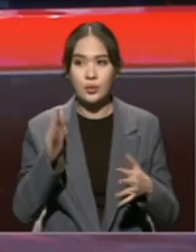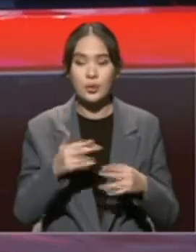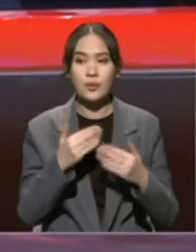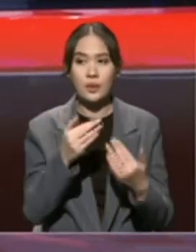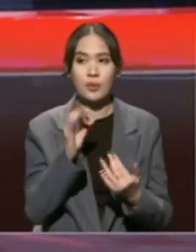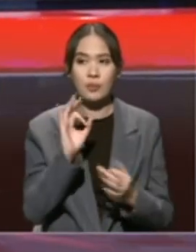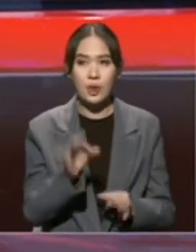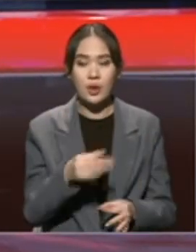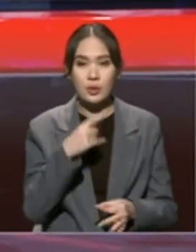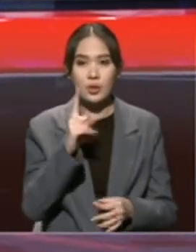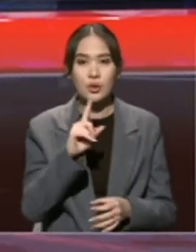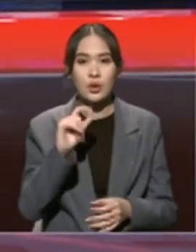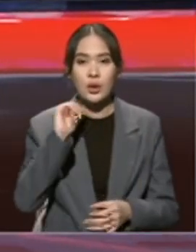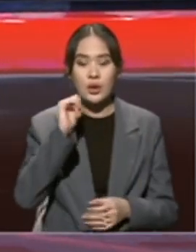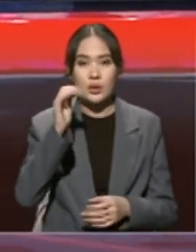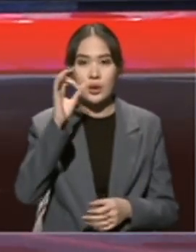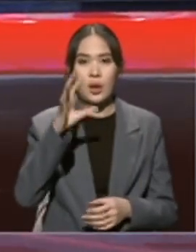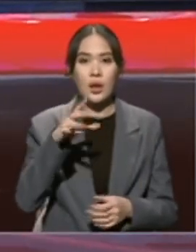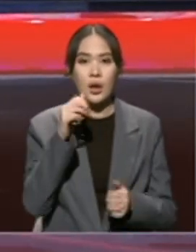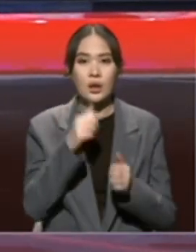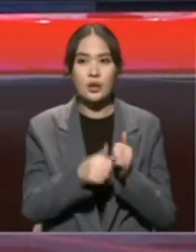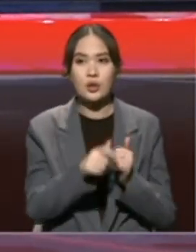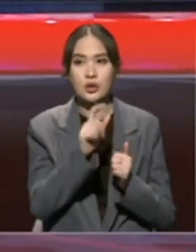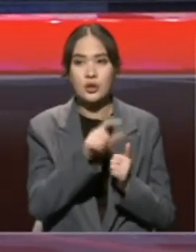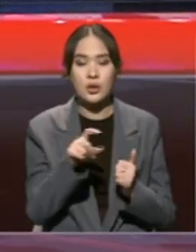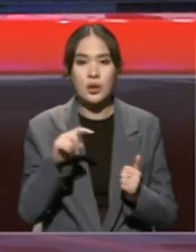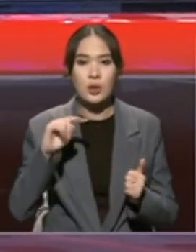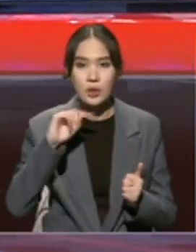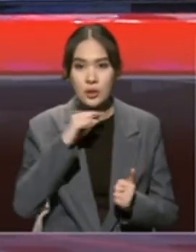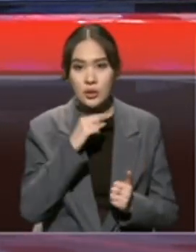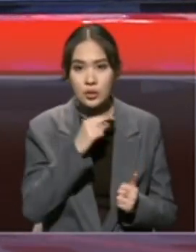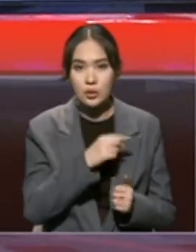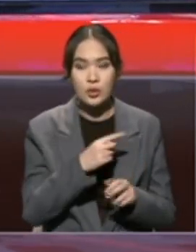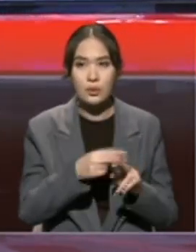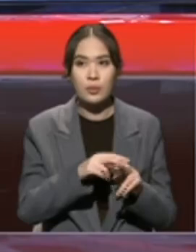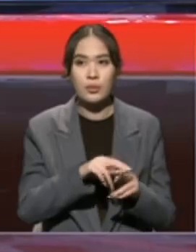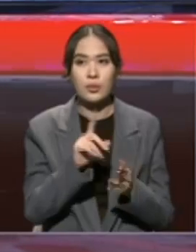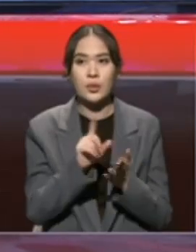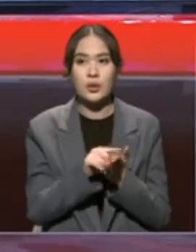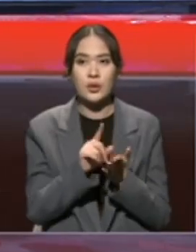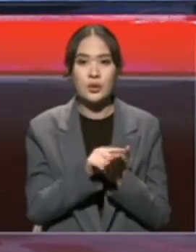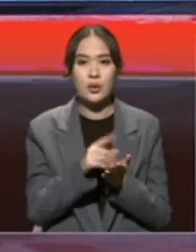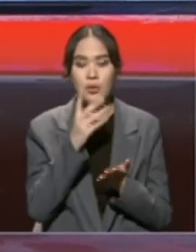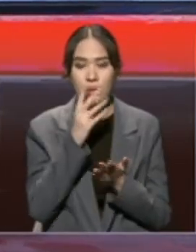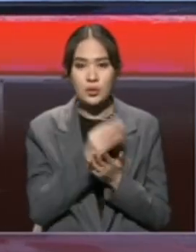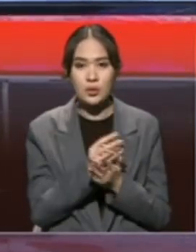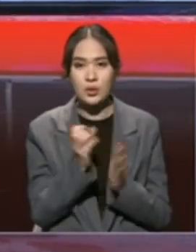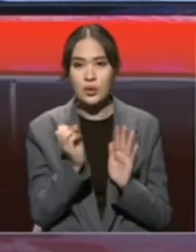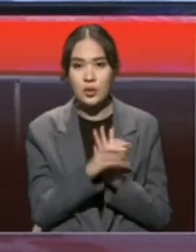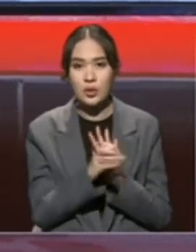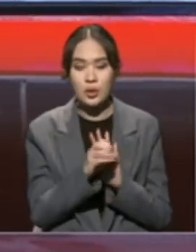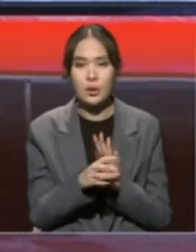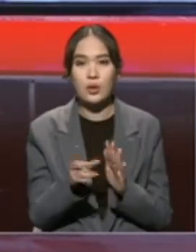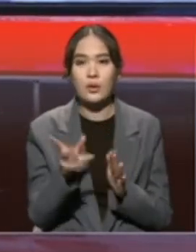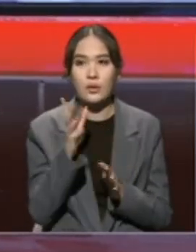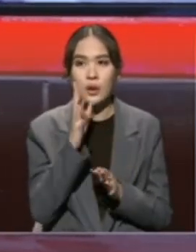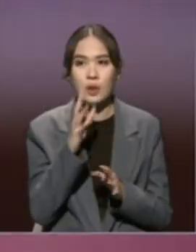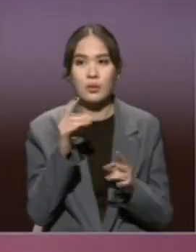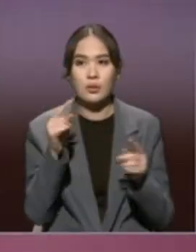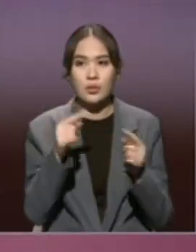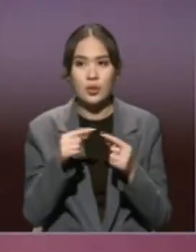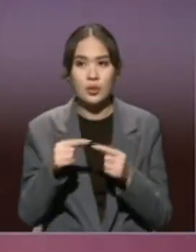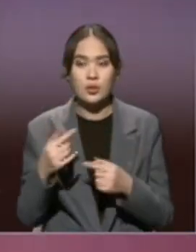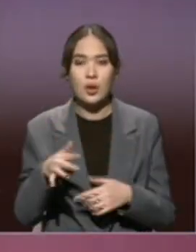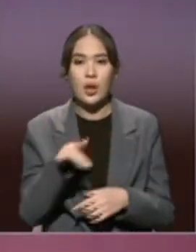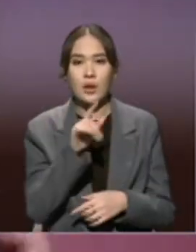отырсыз, ол ертең әр адамның өзі үнемдеп жаңағы пенсионный ұстап уақытылы құйылып отырғаннан кейін ол